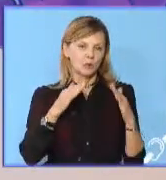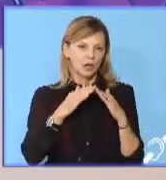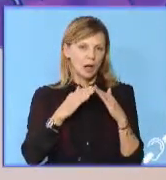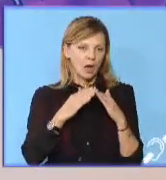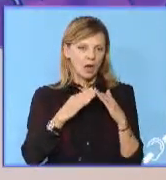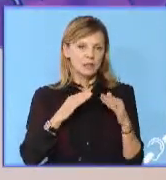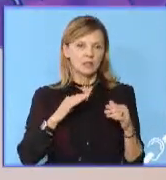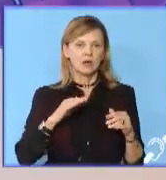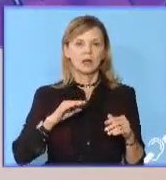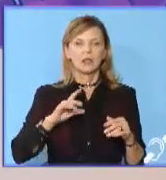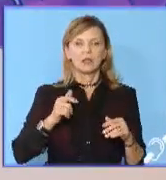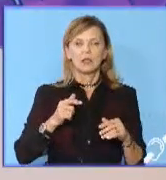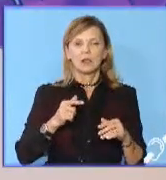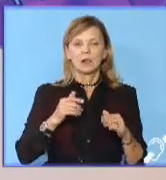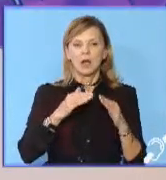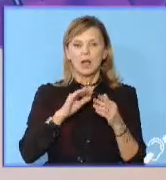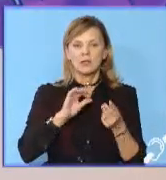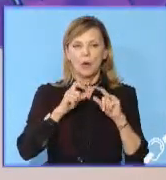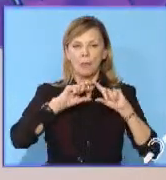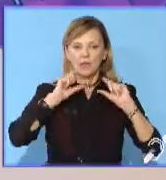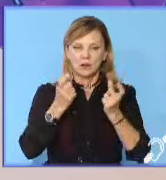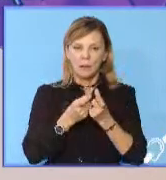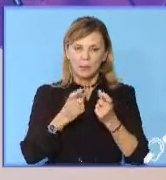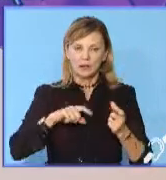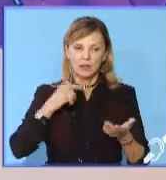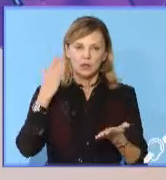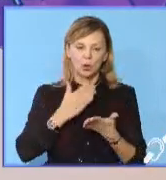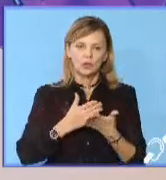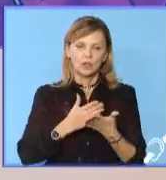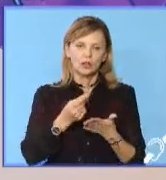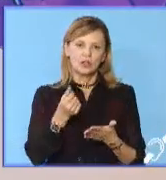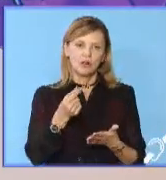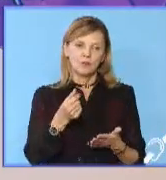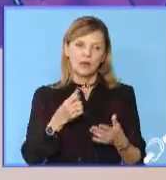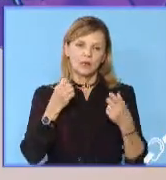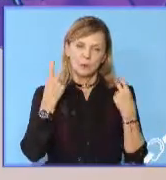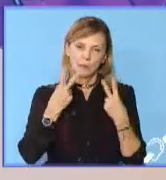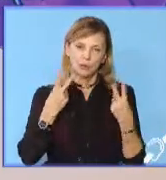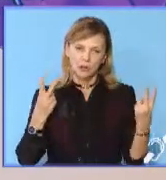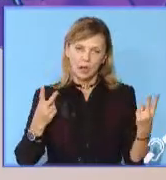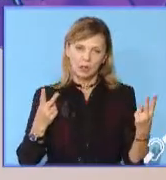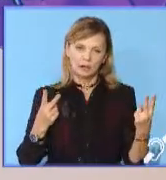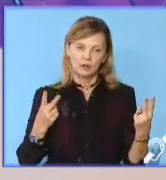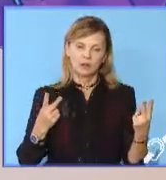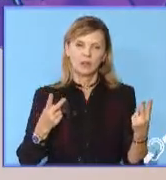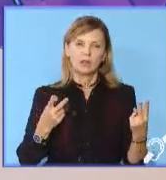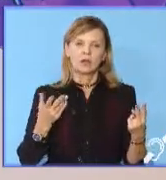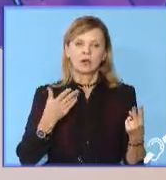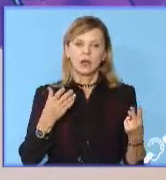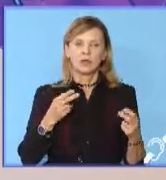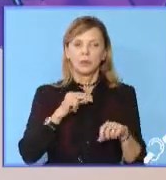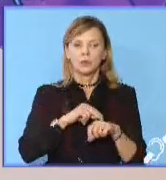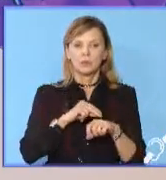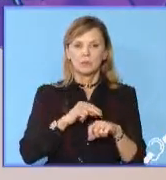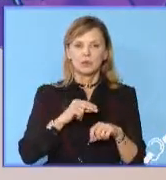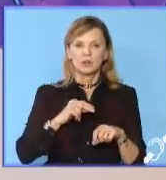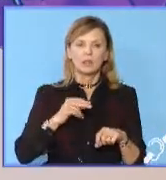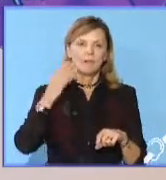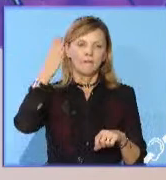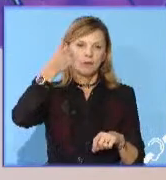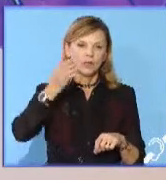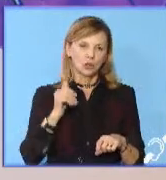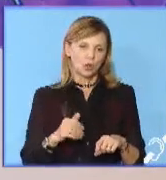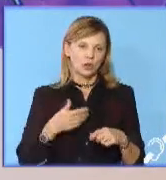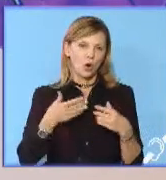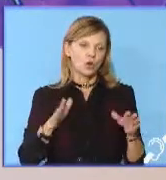Cumpărarea unei locuințe, fie că este vorba despre casă sau apartament, este o decizie financiară importantă, ale cărei efecte se pot resimți pe tot parcursul